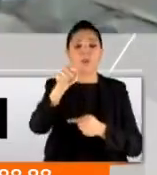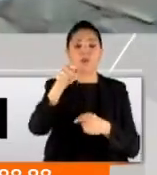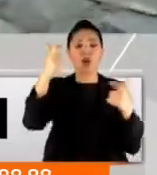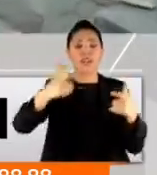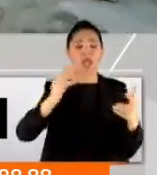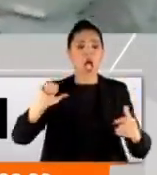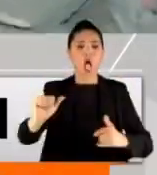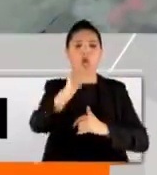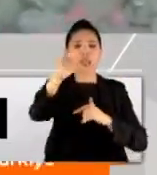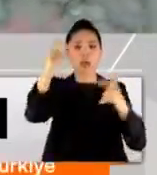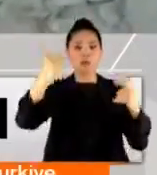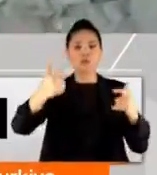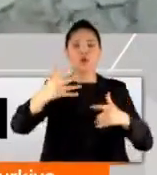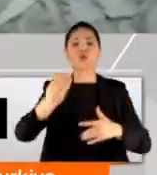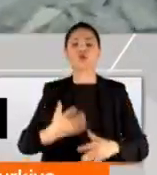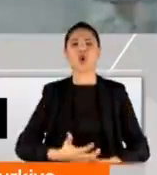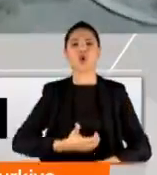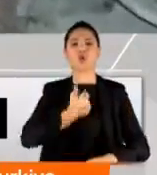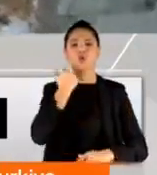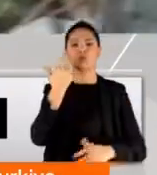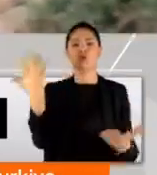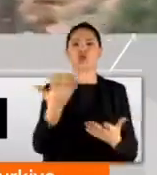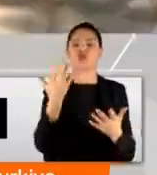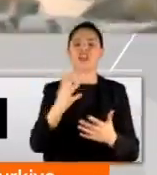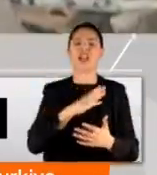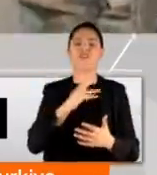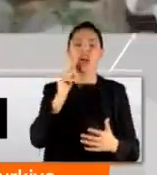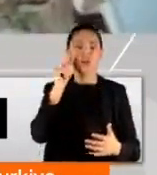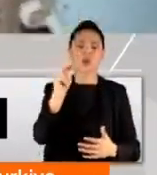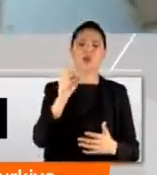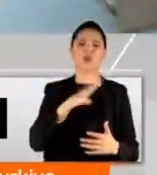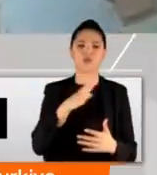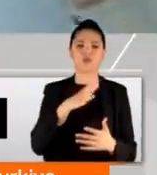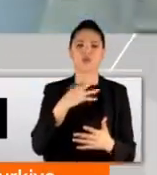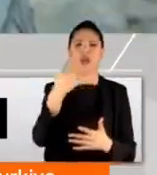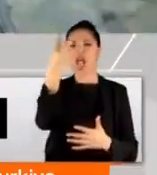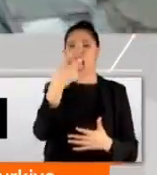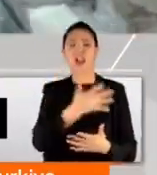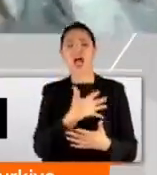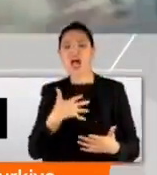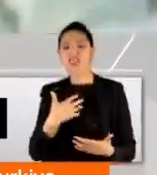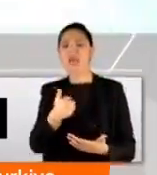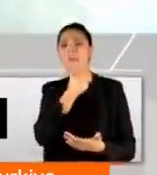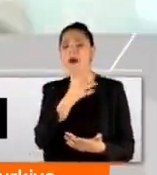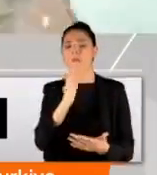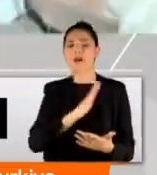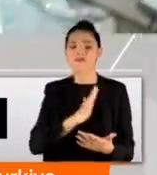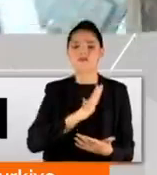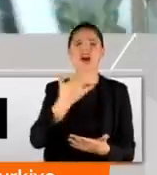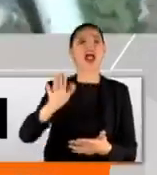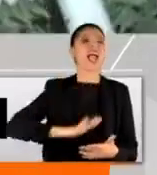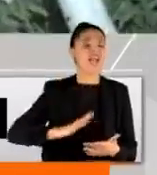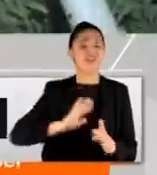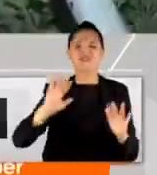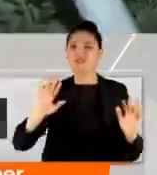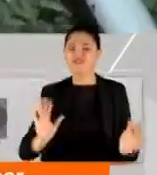Ama tabii ki burada çok üzücü şeyler de var, görüyoruz. Gözü yaşlı anneler, babalar var burada. Kimi evladı,